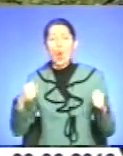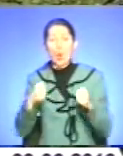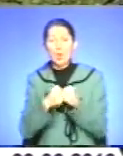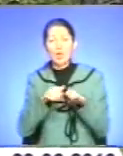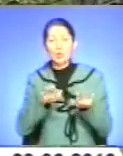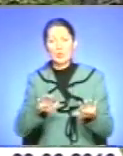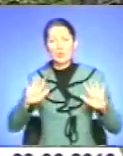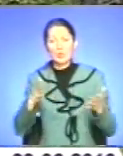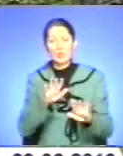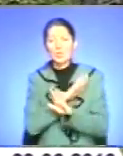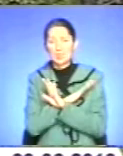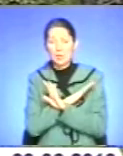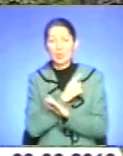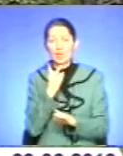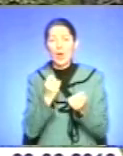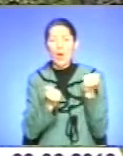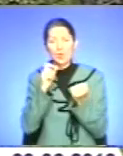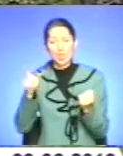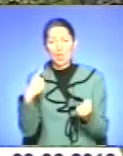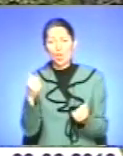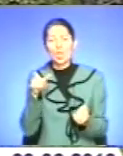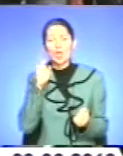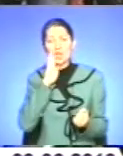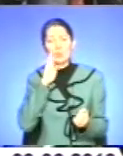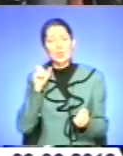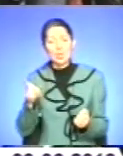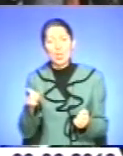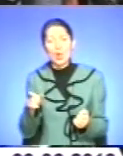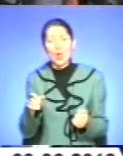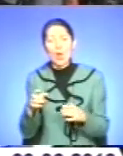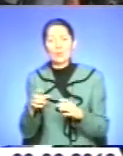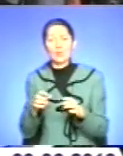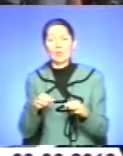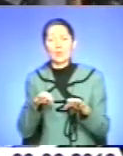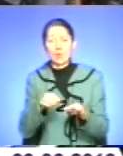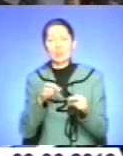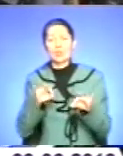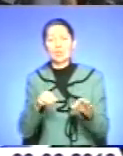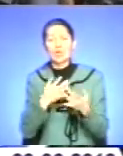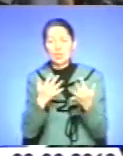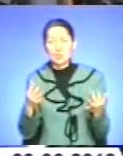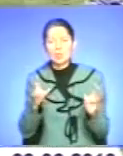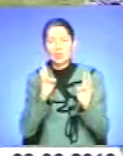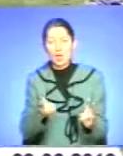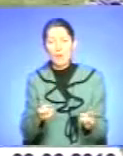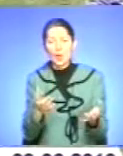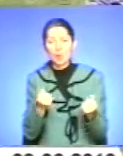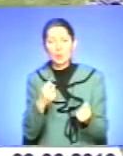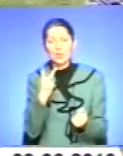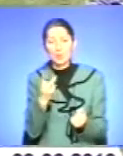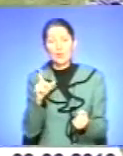із пасажирок позашляховика. Травми різного ступеня важкості отримали ще двоє осіб, які перебували в Honda